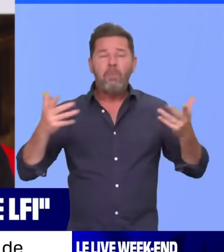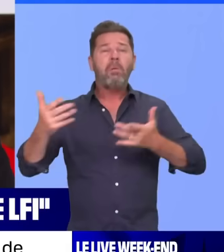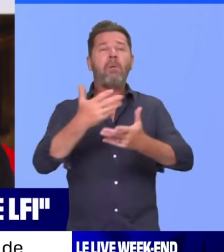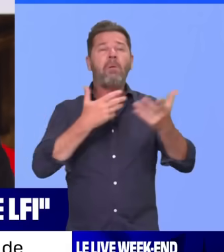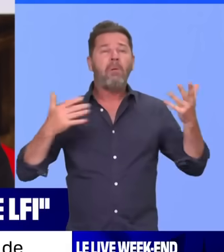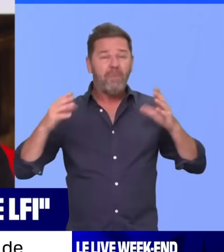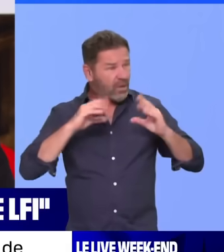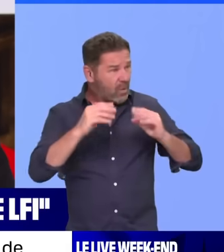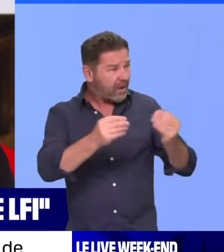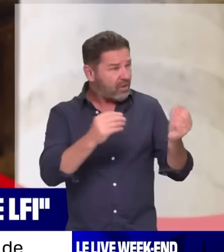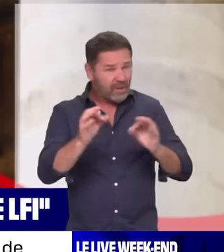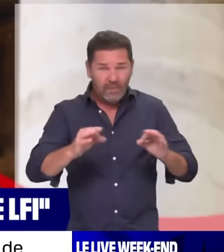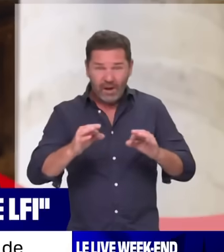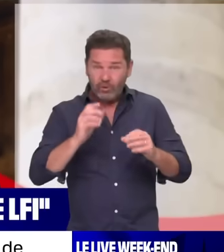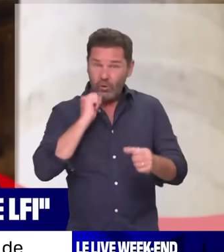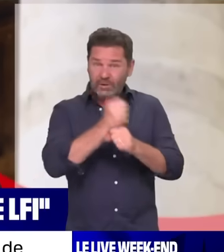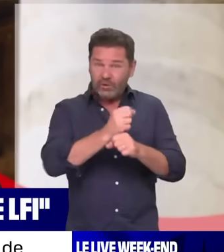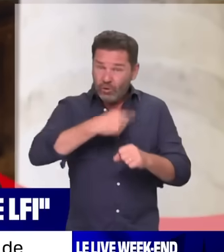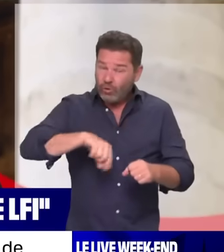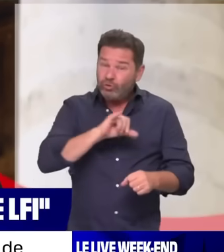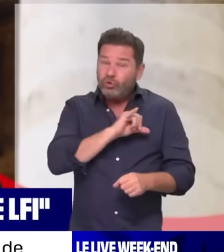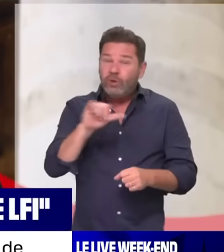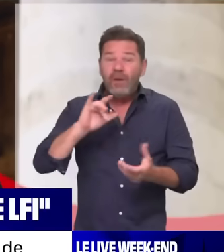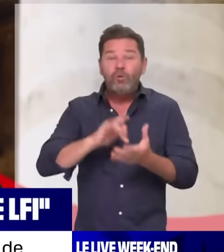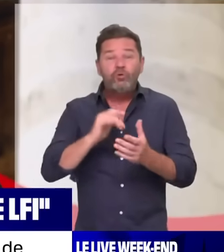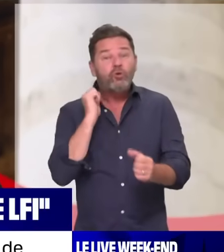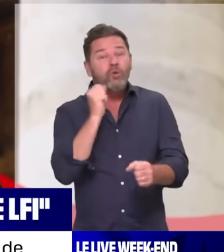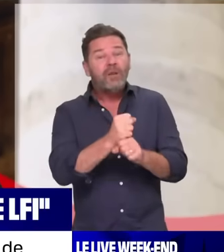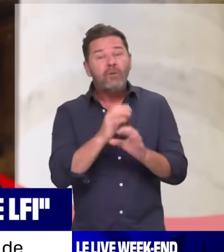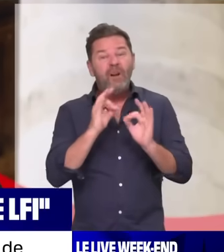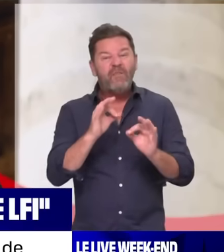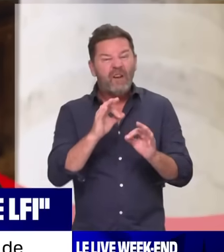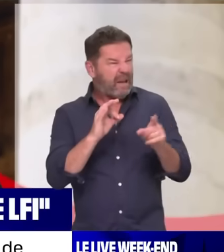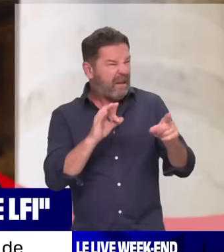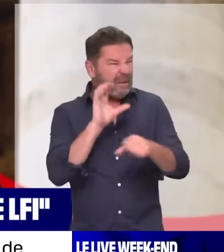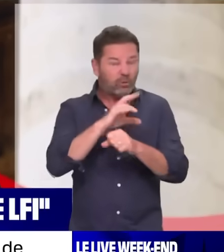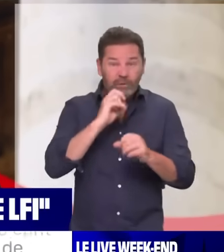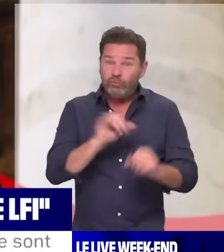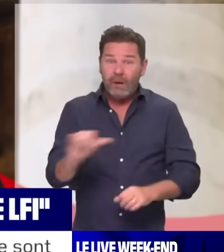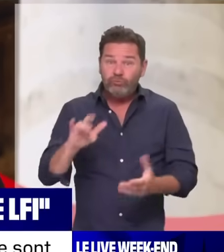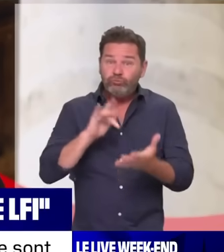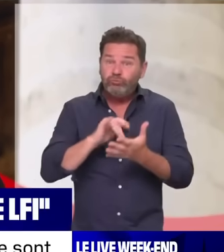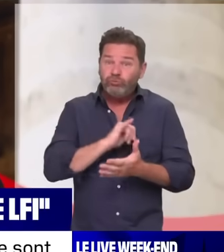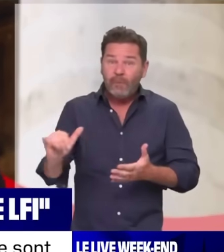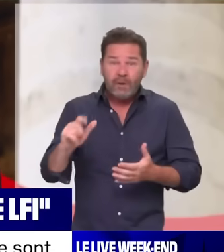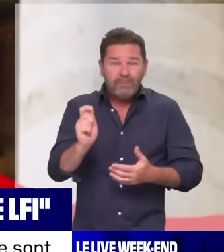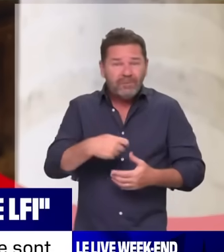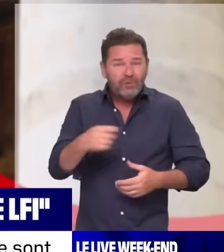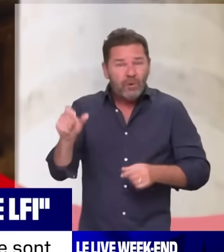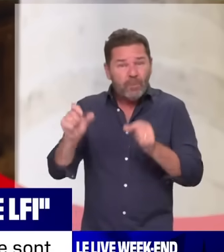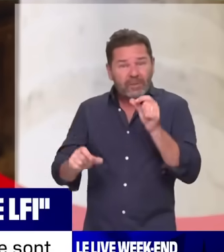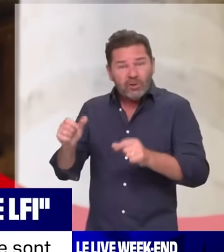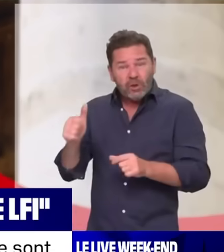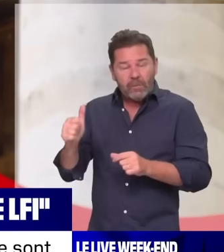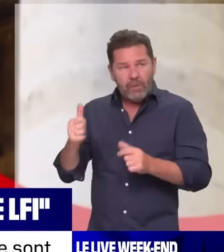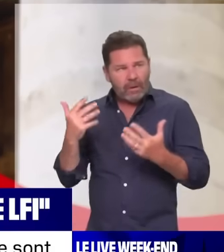concrets de condamnation nous n'avons jamais fait l'objet de la moindre condamnation alors oui il est normal que des gens se disent attendez